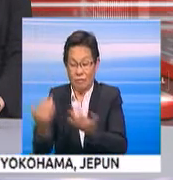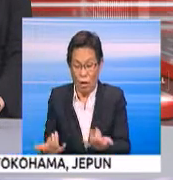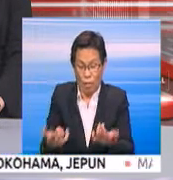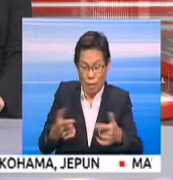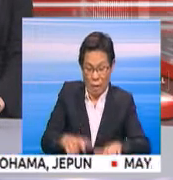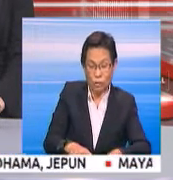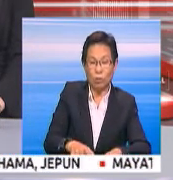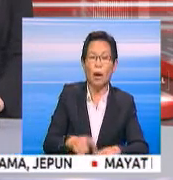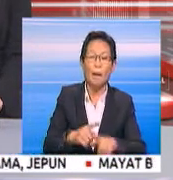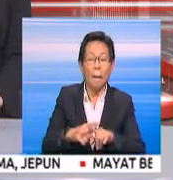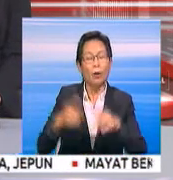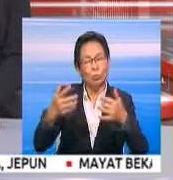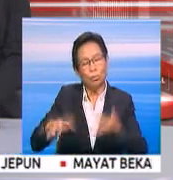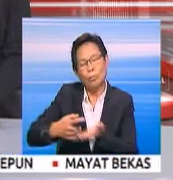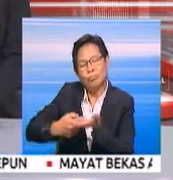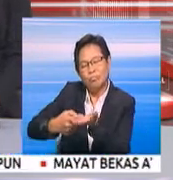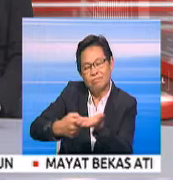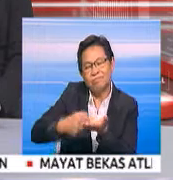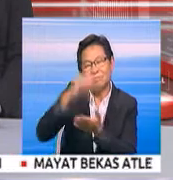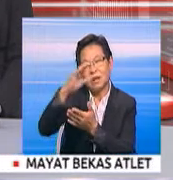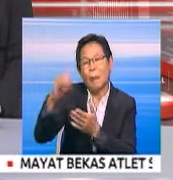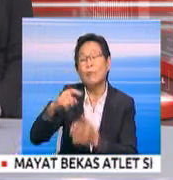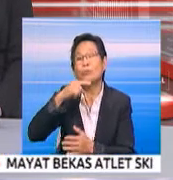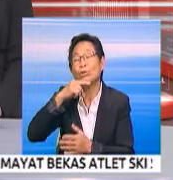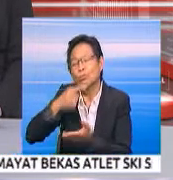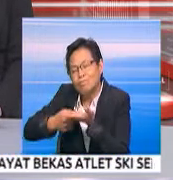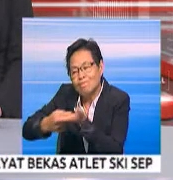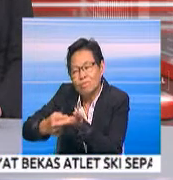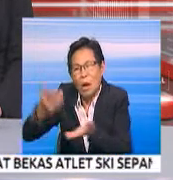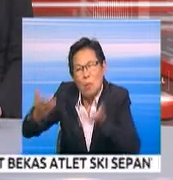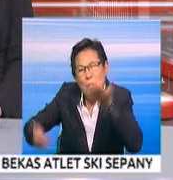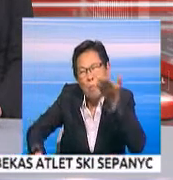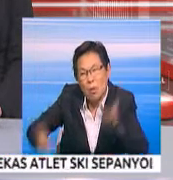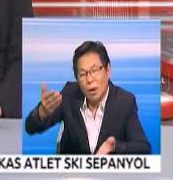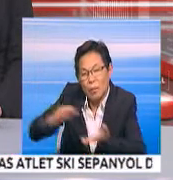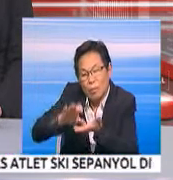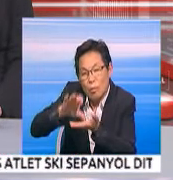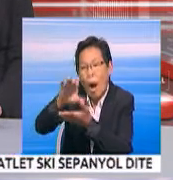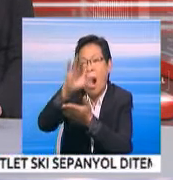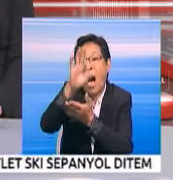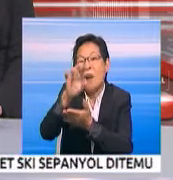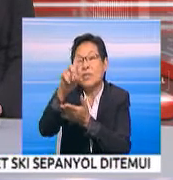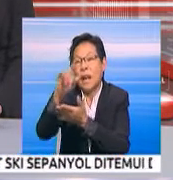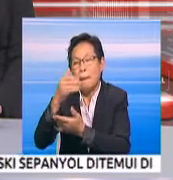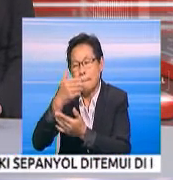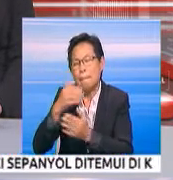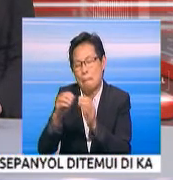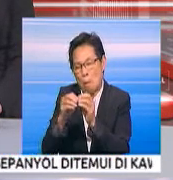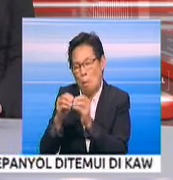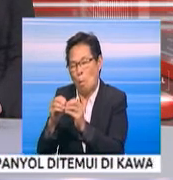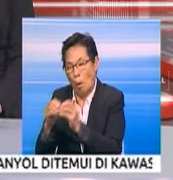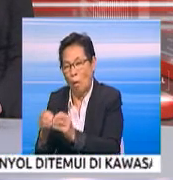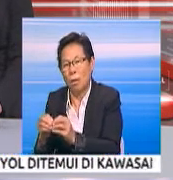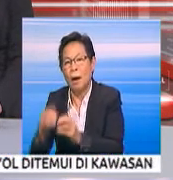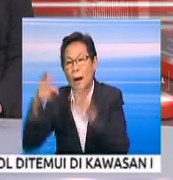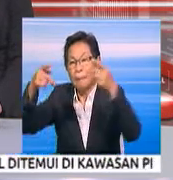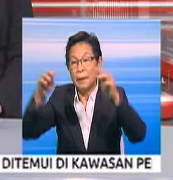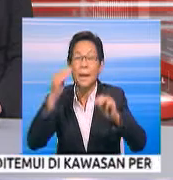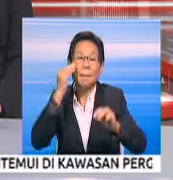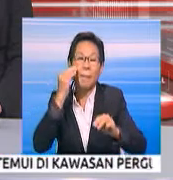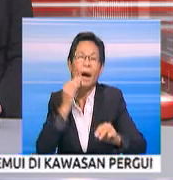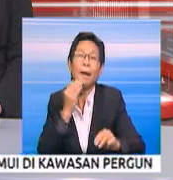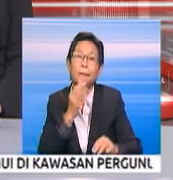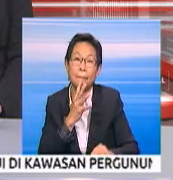berlangsung. Namun ia telah berbincang dengan syarikat Rusia mengenai kemungkinan pelaburan langsung yang lebih banyak. Demikian menurut Perdana Menteri